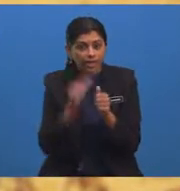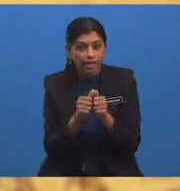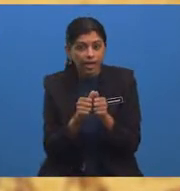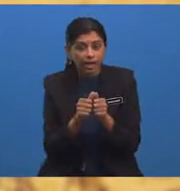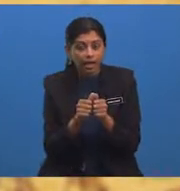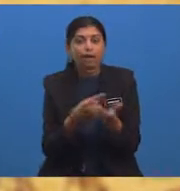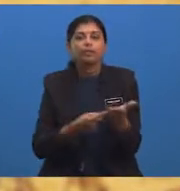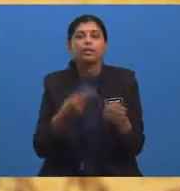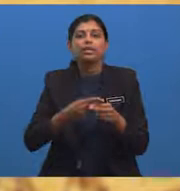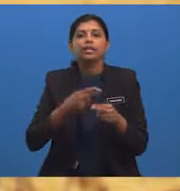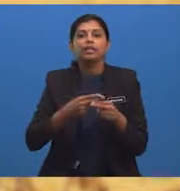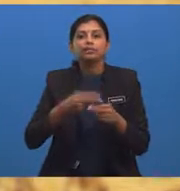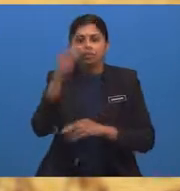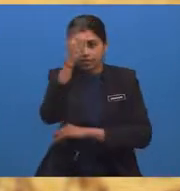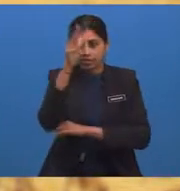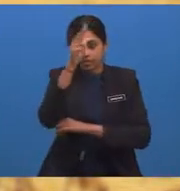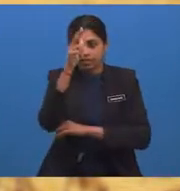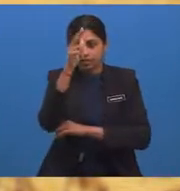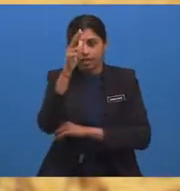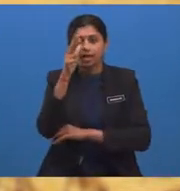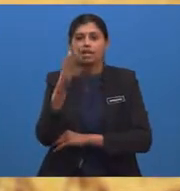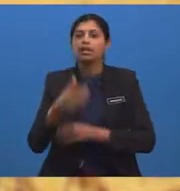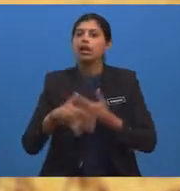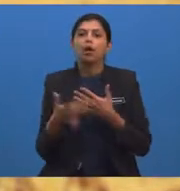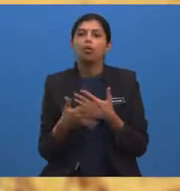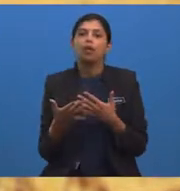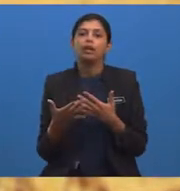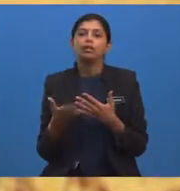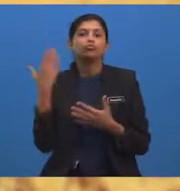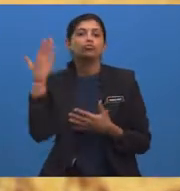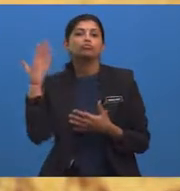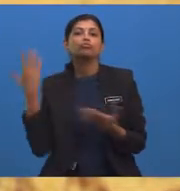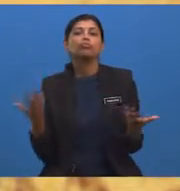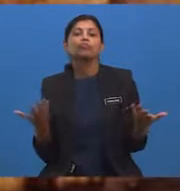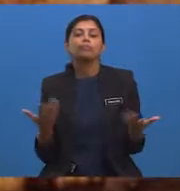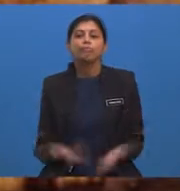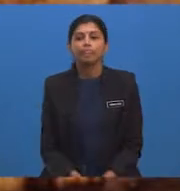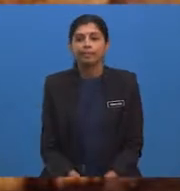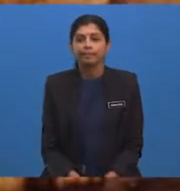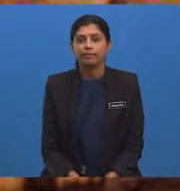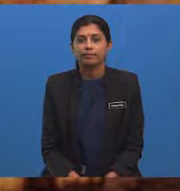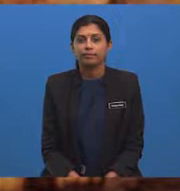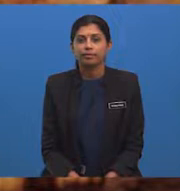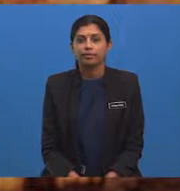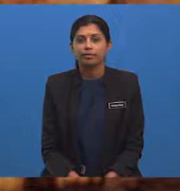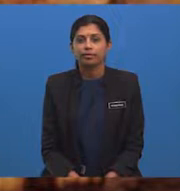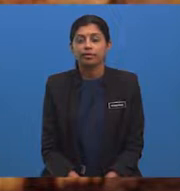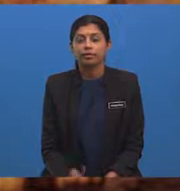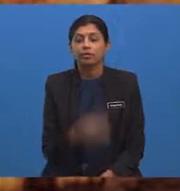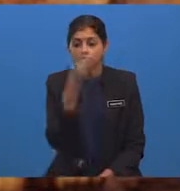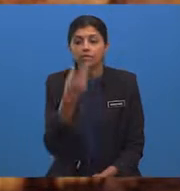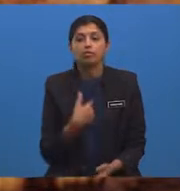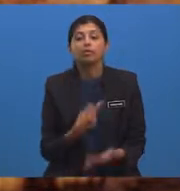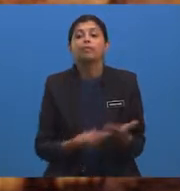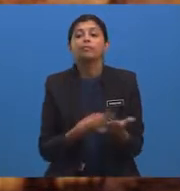nama-nama kerajaan terawal yang wujud di Kepulauan Alam Melayu? Boleh murid-murid sebut salah satu